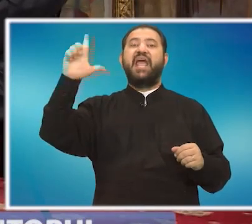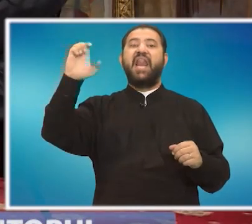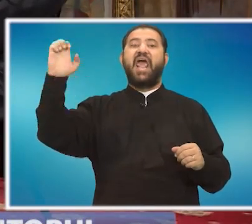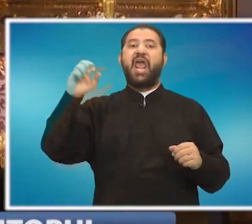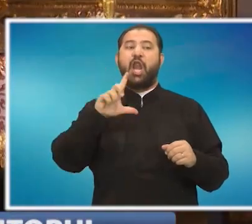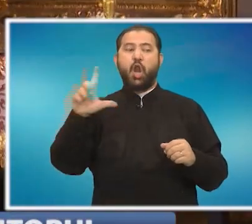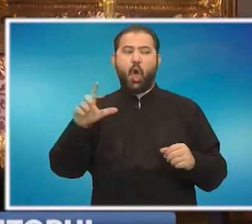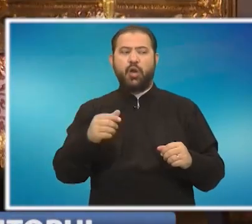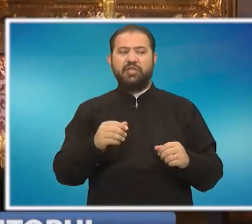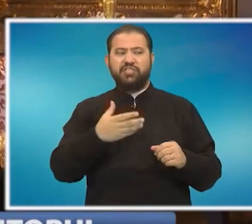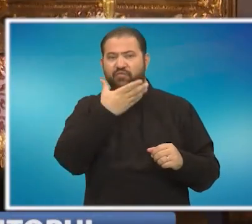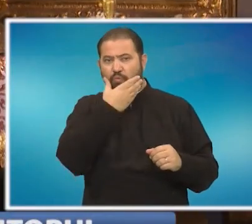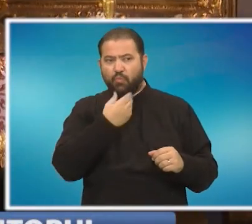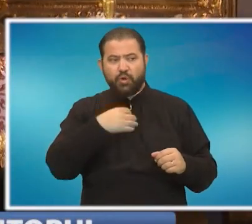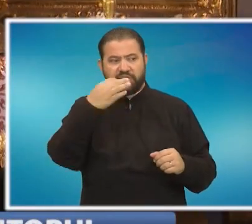asemenea, și